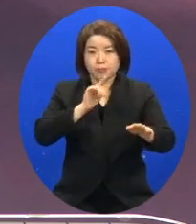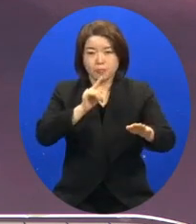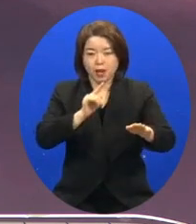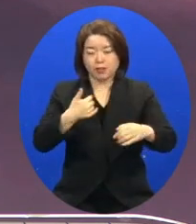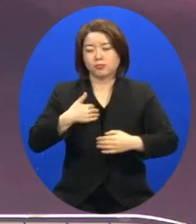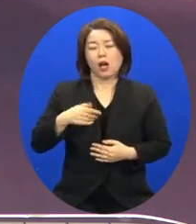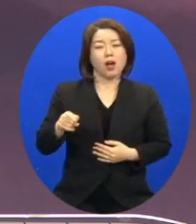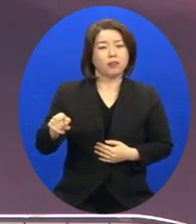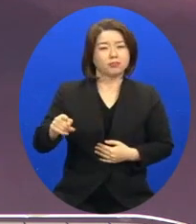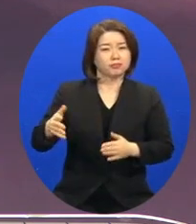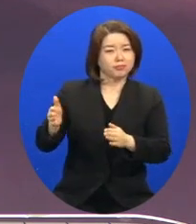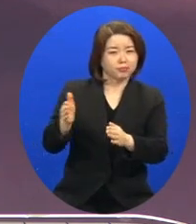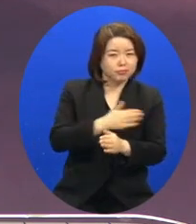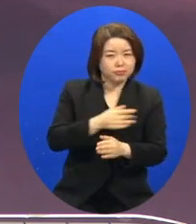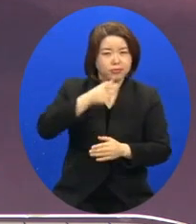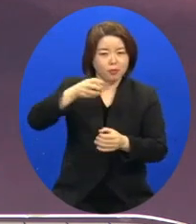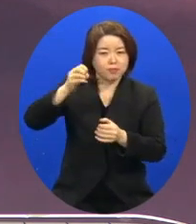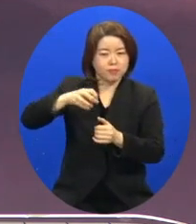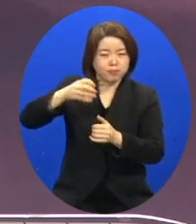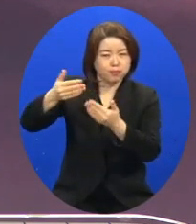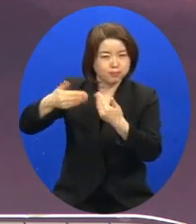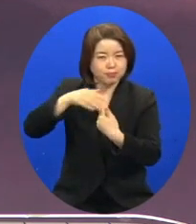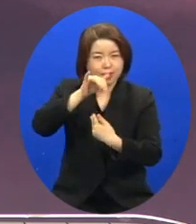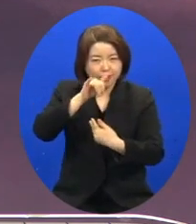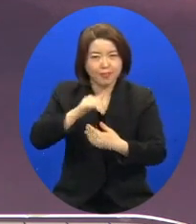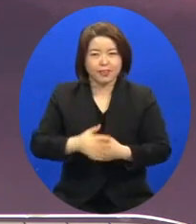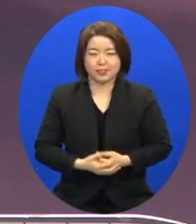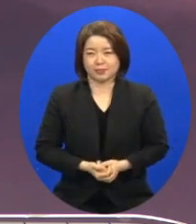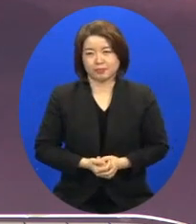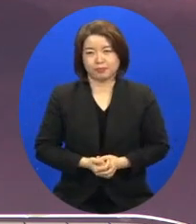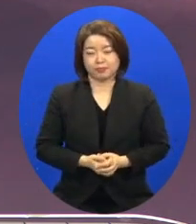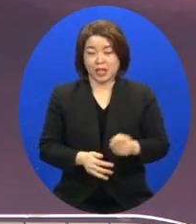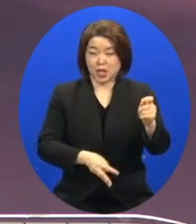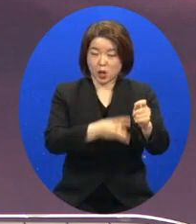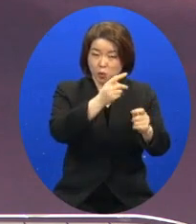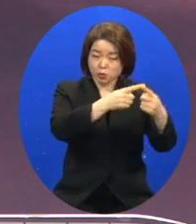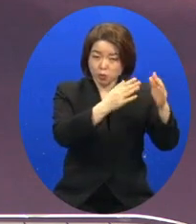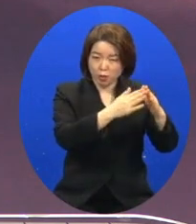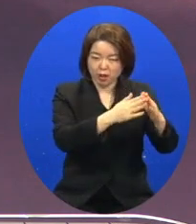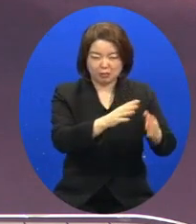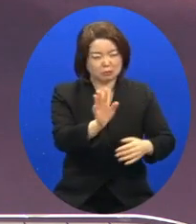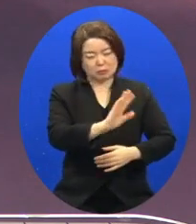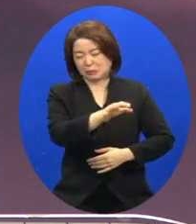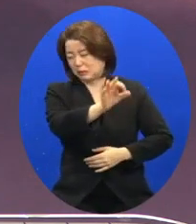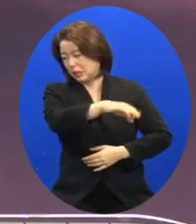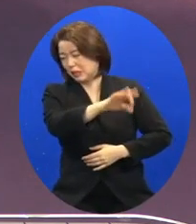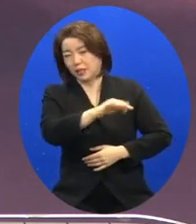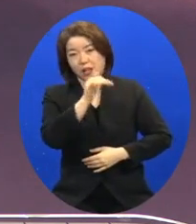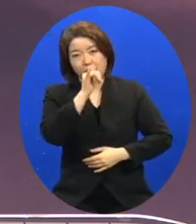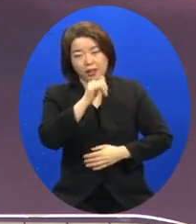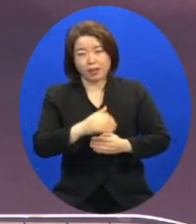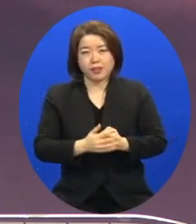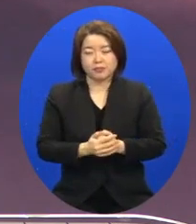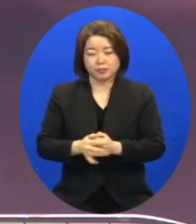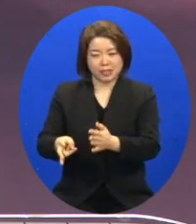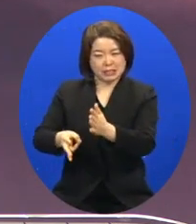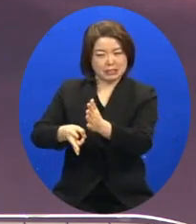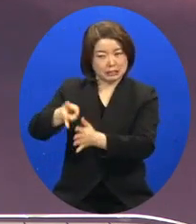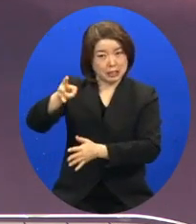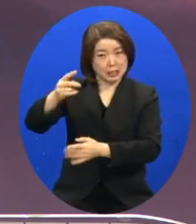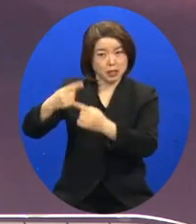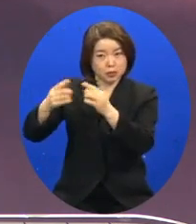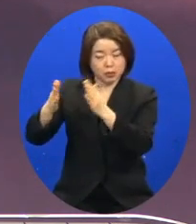난 세례받은 사람이야. 고린도 교회 그건 아무것도 아니야. 예루살렘 교회가